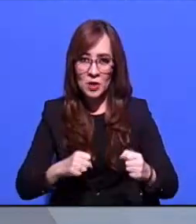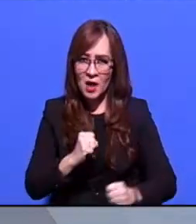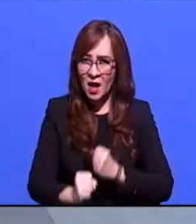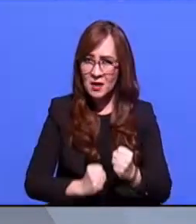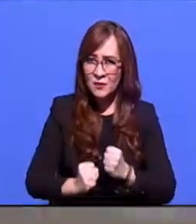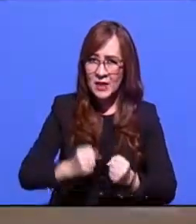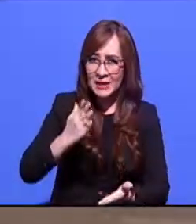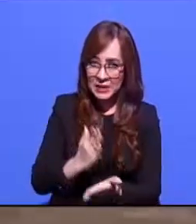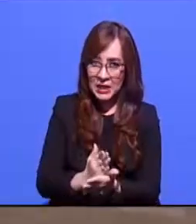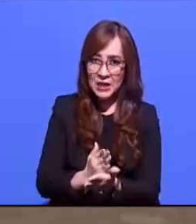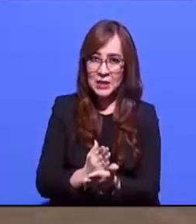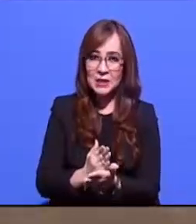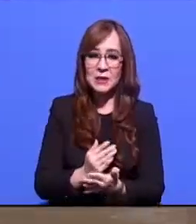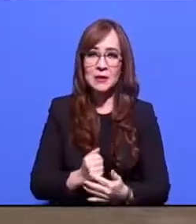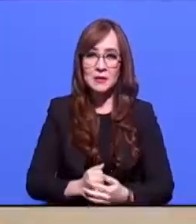lumpuh.